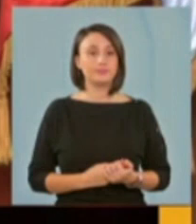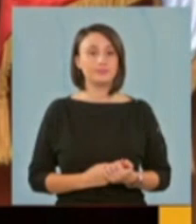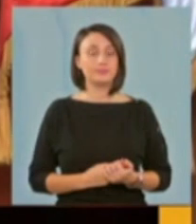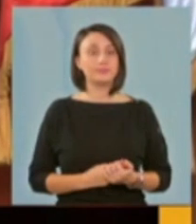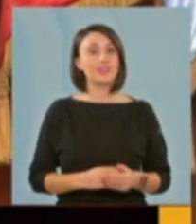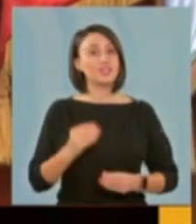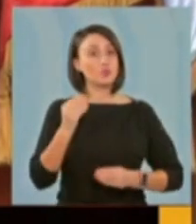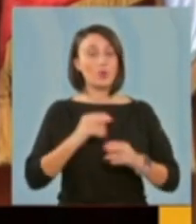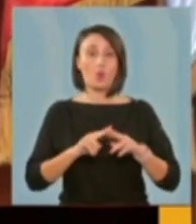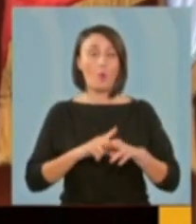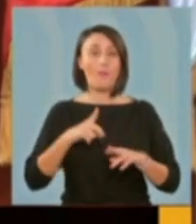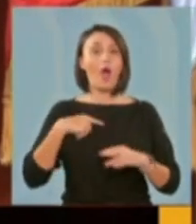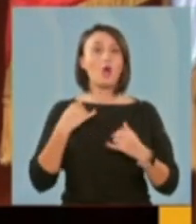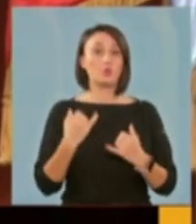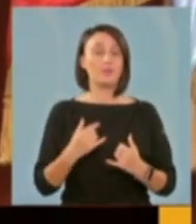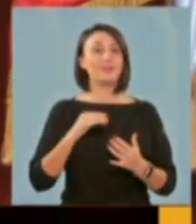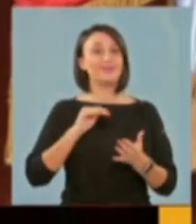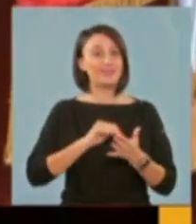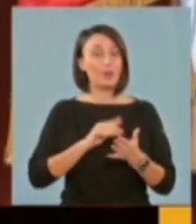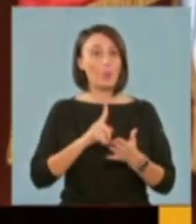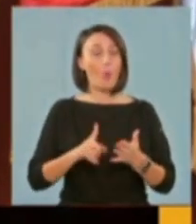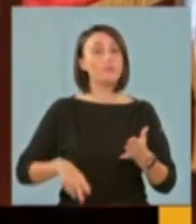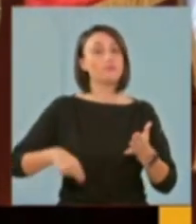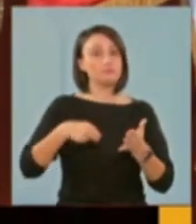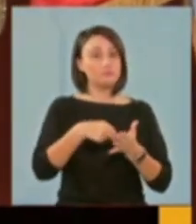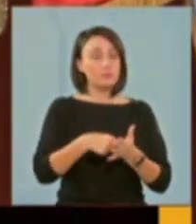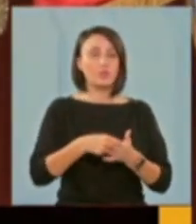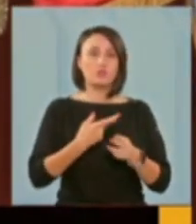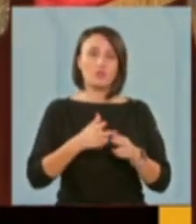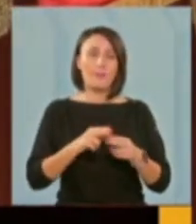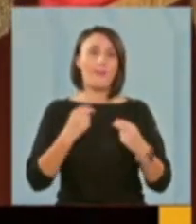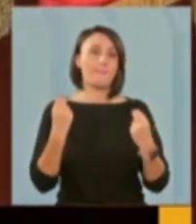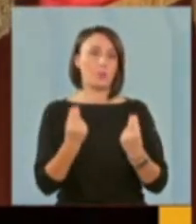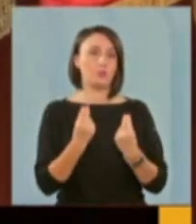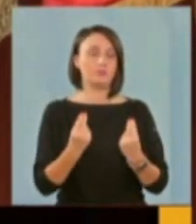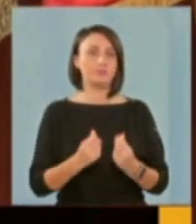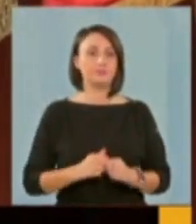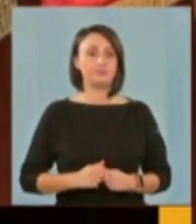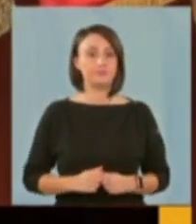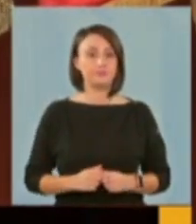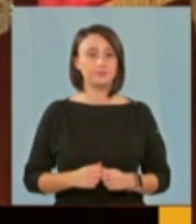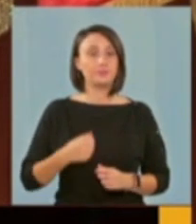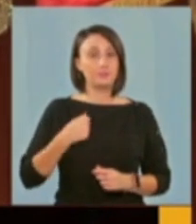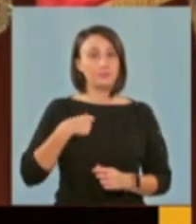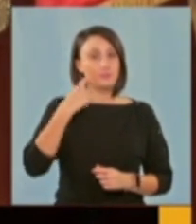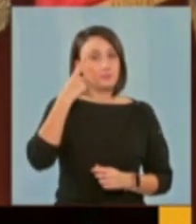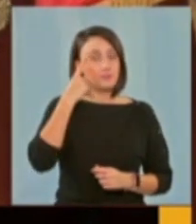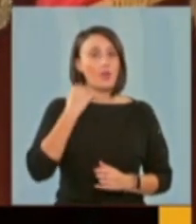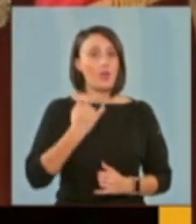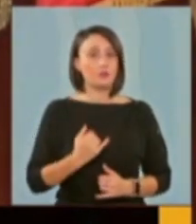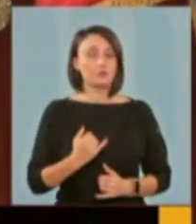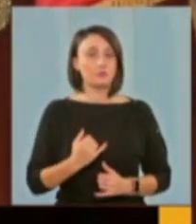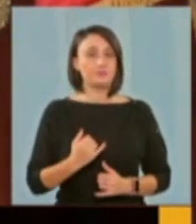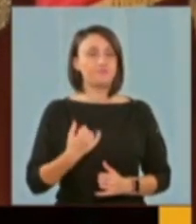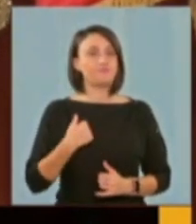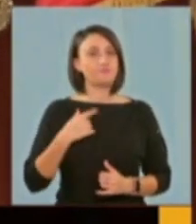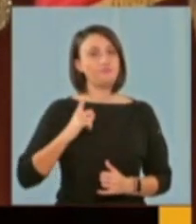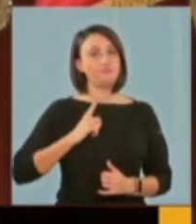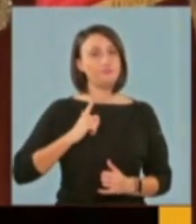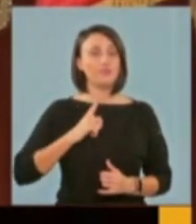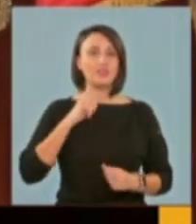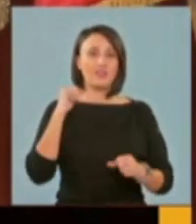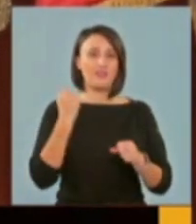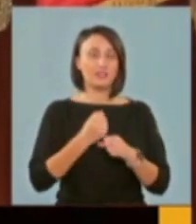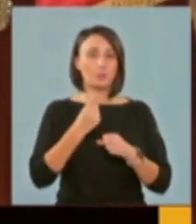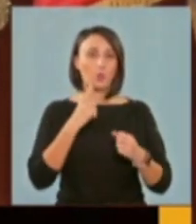situație cum este cea de acum, avem nevoie de o dotare la cel mai înalt nivel. Cred că și aici mă aștept să